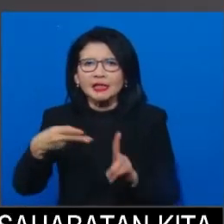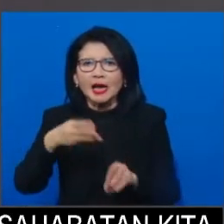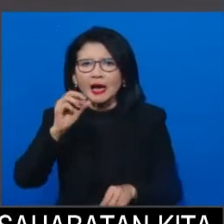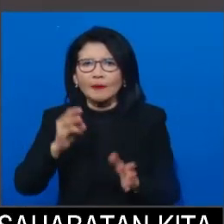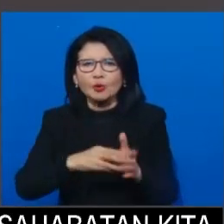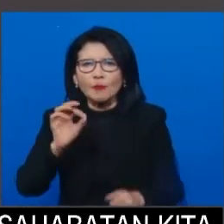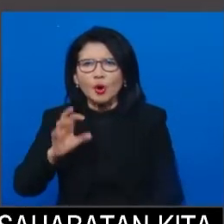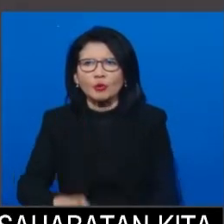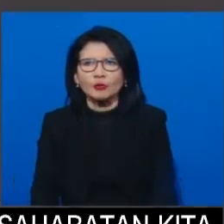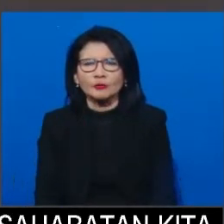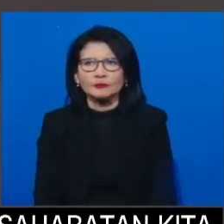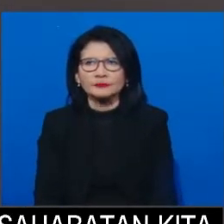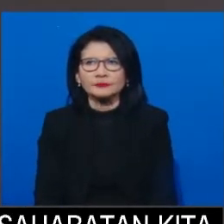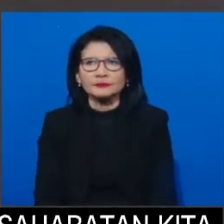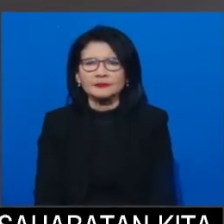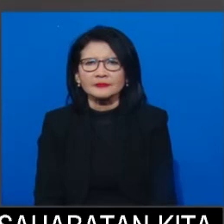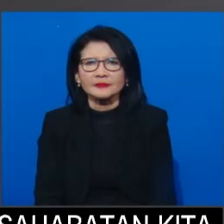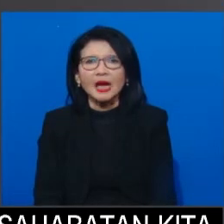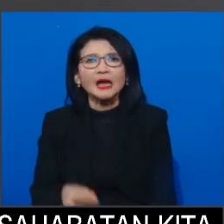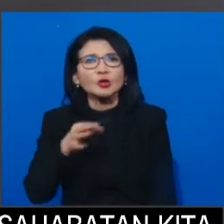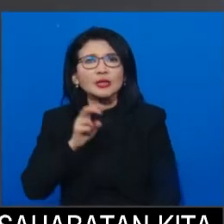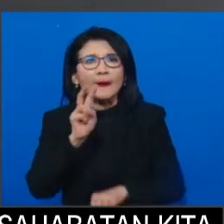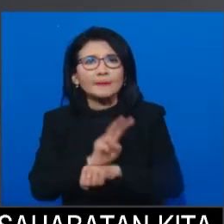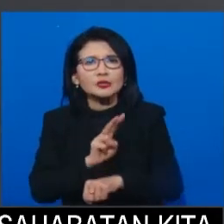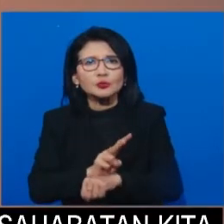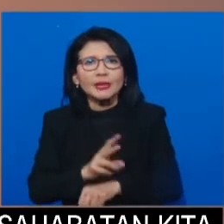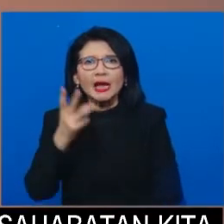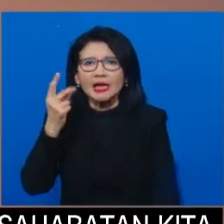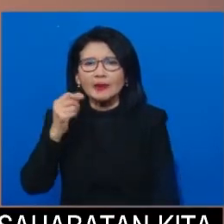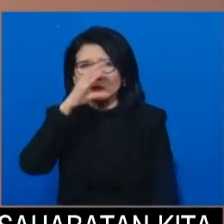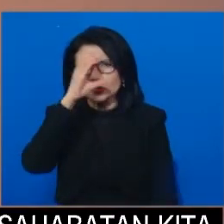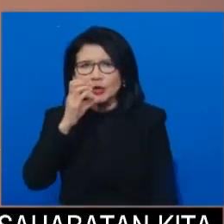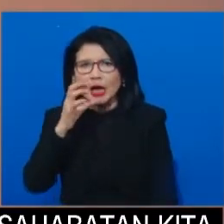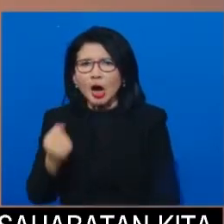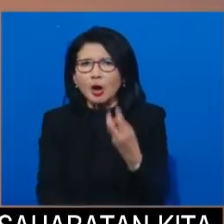gendra Kecamatan Kabupaten pasuran ja timabu sore